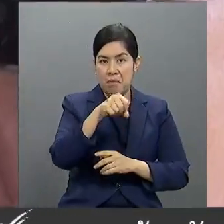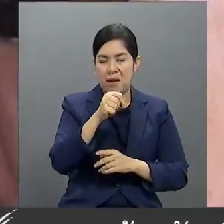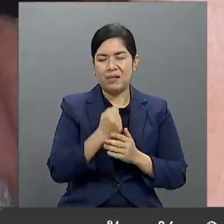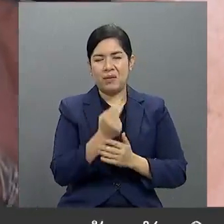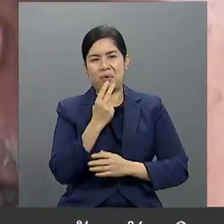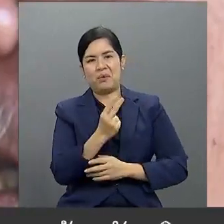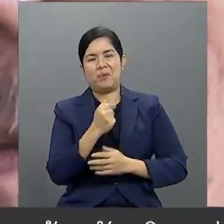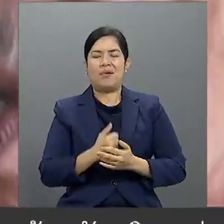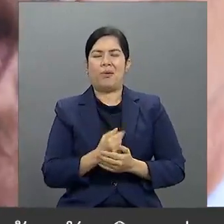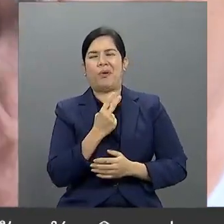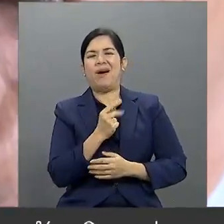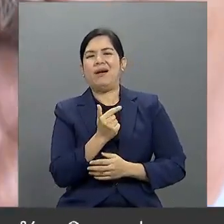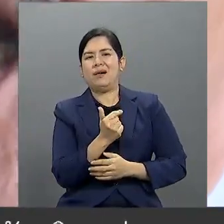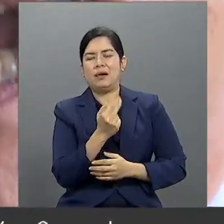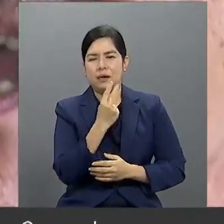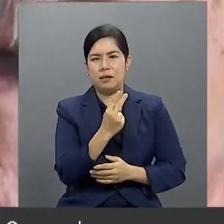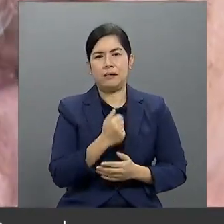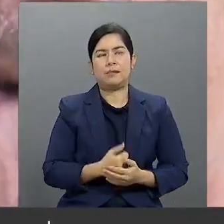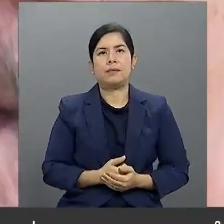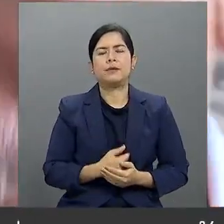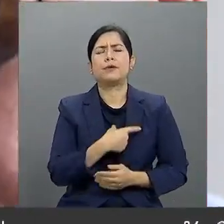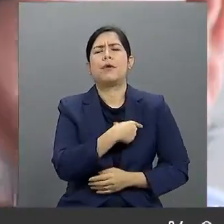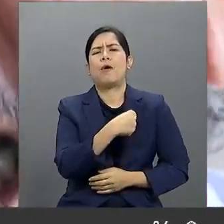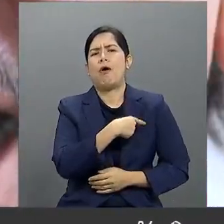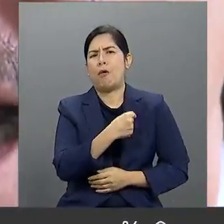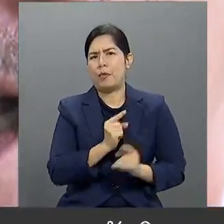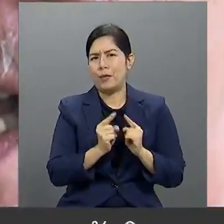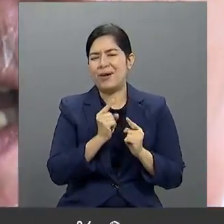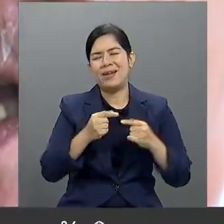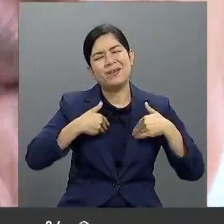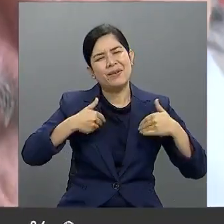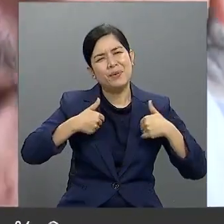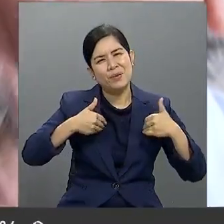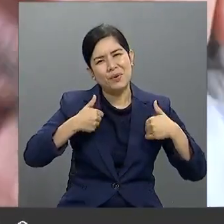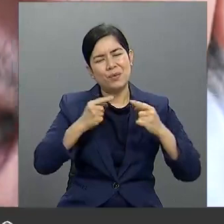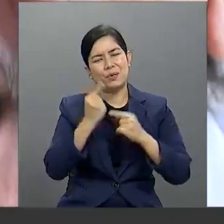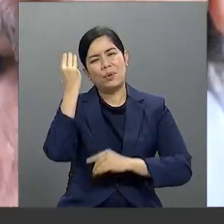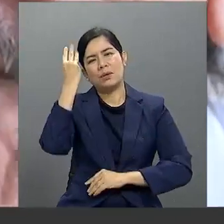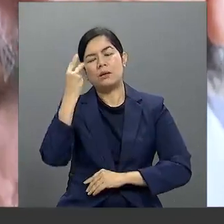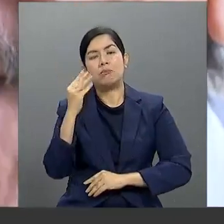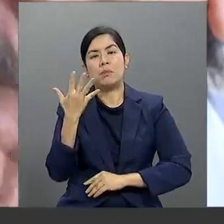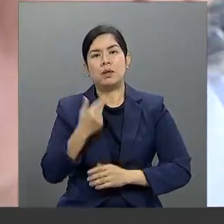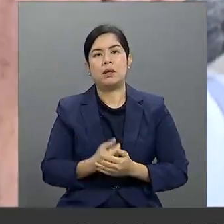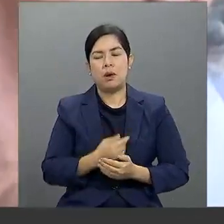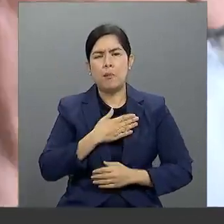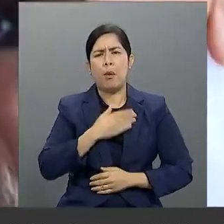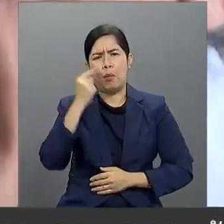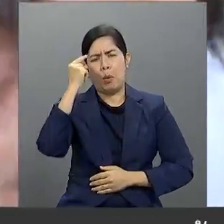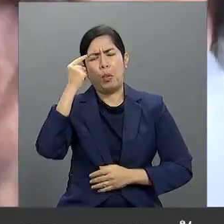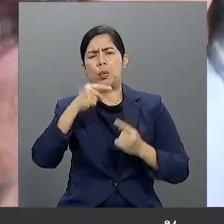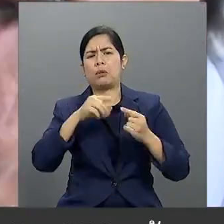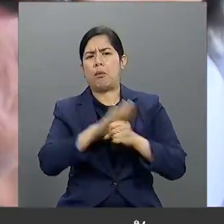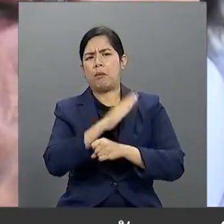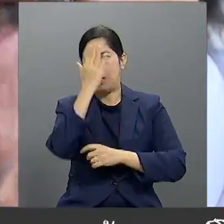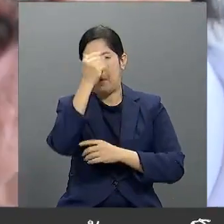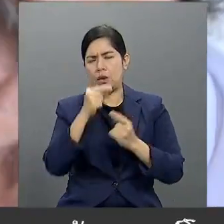เอาชอบเพราะอะไรเพราะมันไม่เครียดผมเนี่ยรู้ดีเพราะอะไรเพราะว่าสมัยก่อนผมก็ทำ